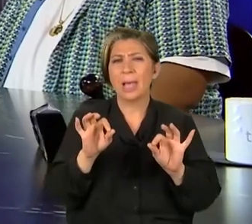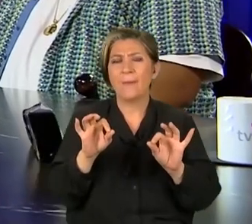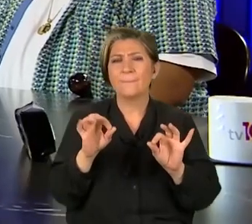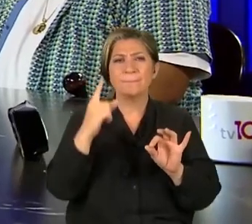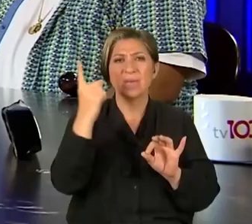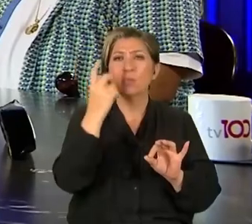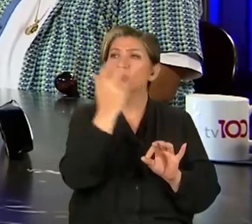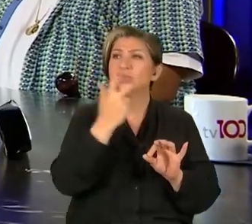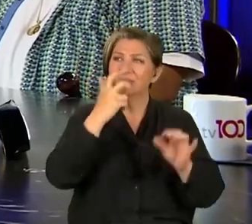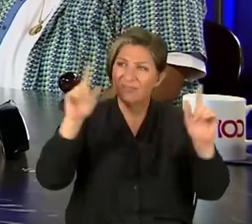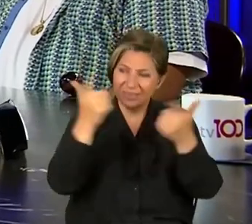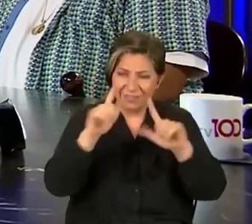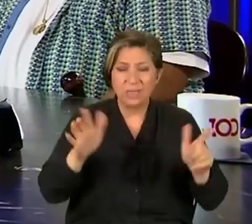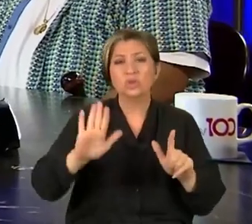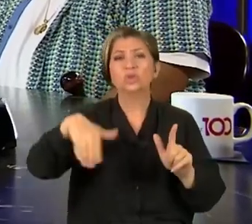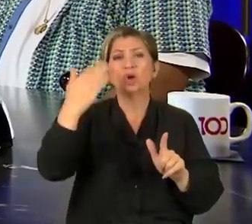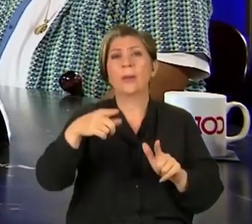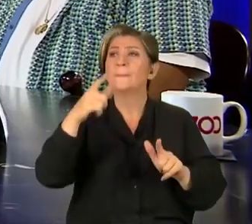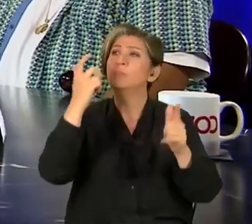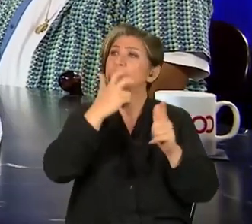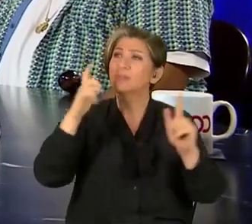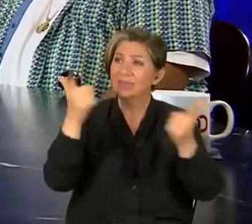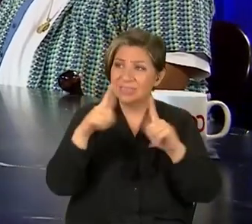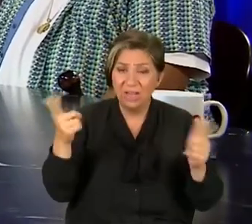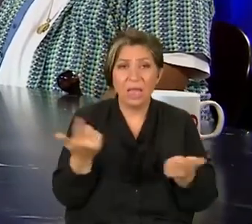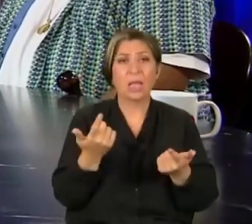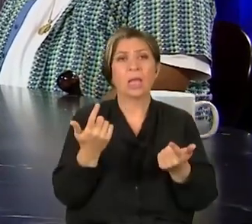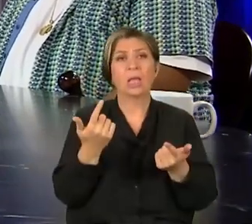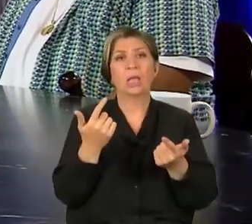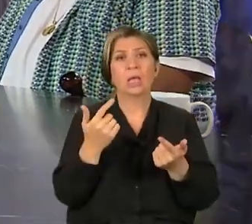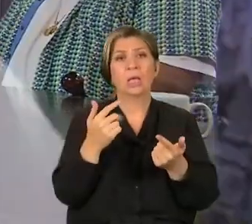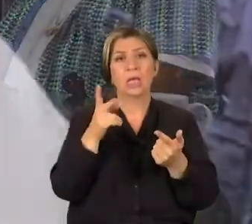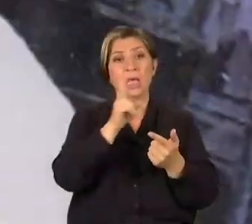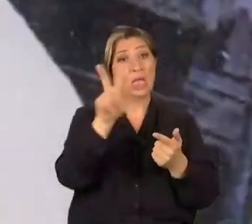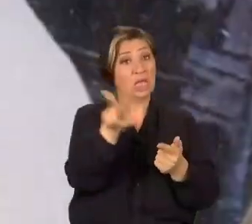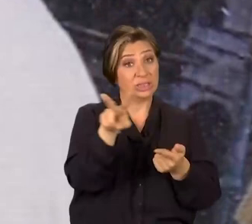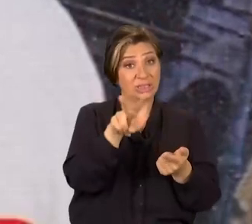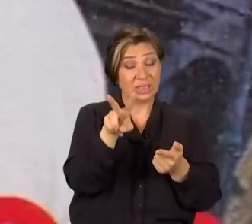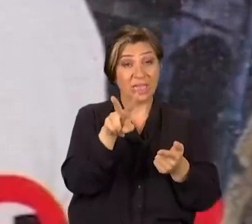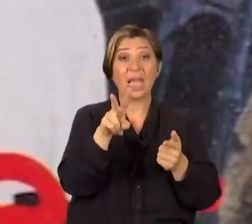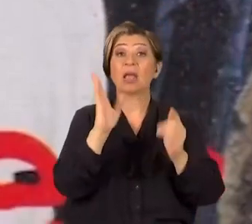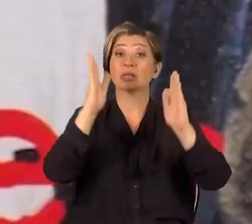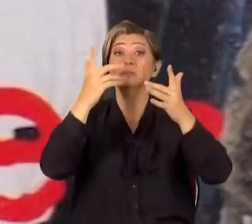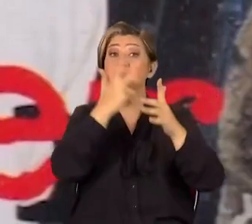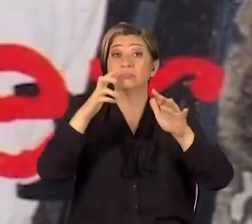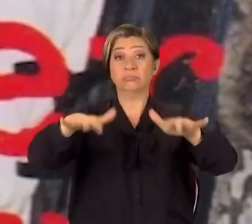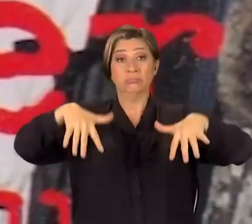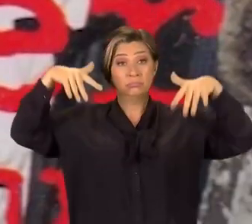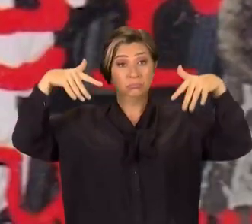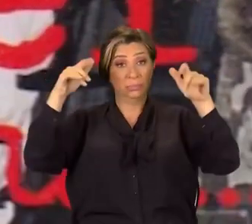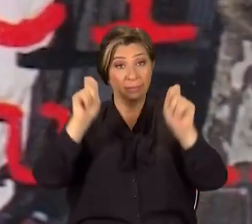müzik festivali sonra bir diğer müzik festivali İkisinde de sahne almışsın